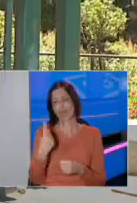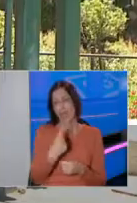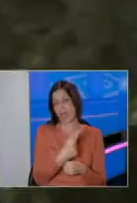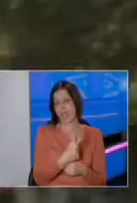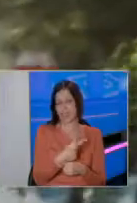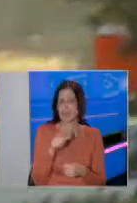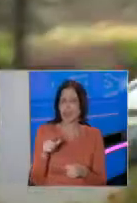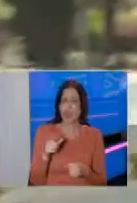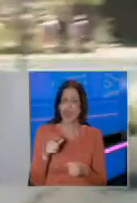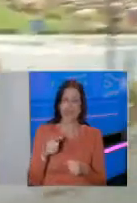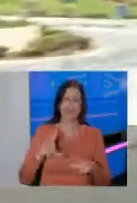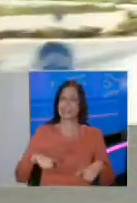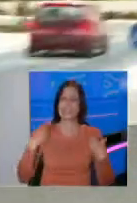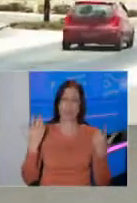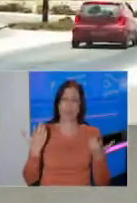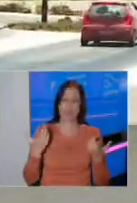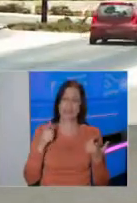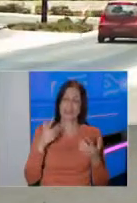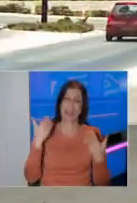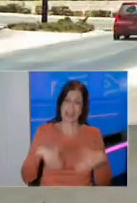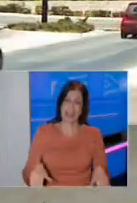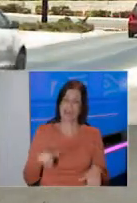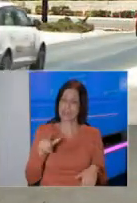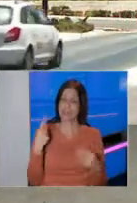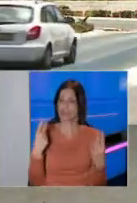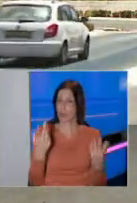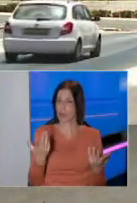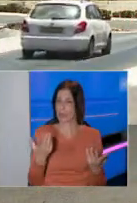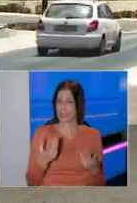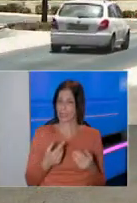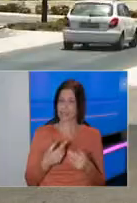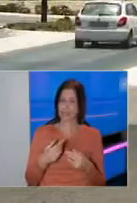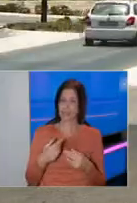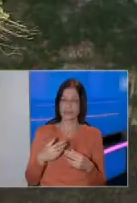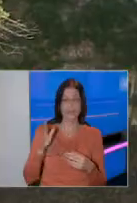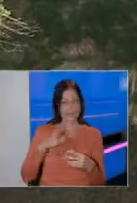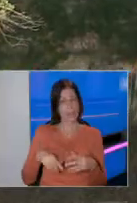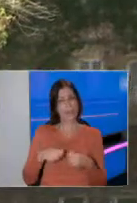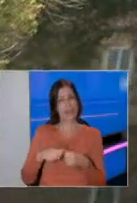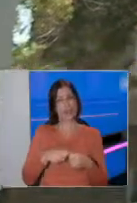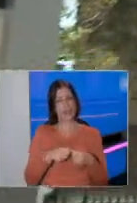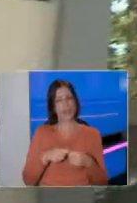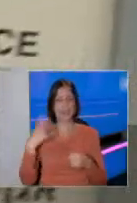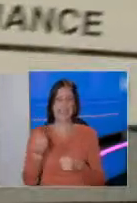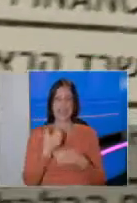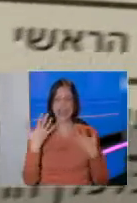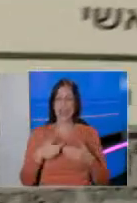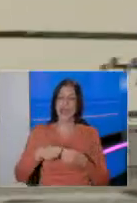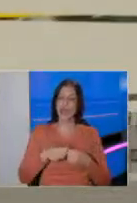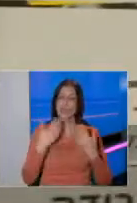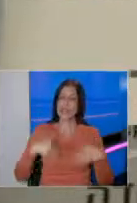פה בהישרדות, ולנכים, זה היה מאוד משמעותי, זה הישג ענק גם לארגון נכי צה"ל, אבל זו גם